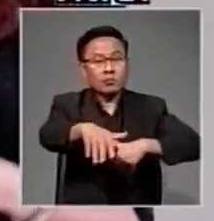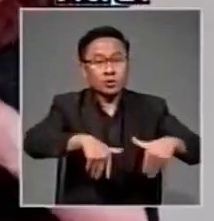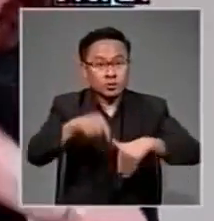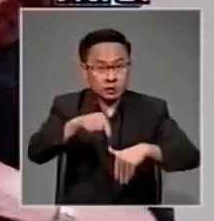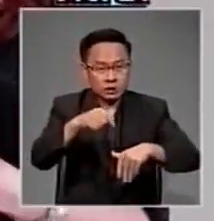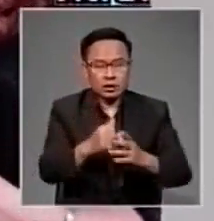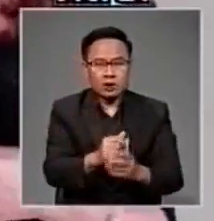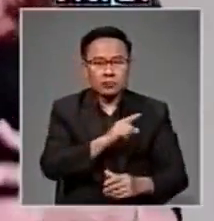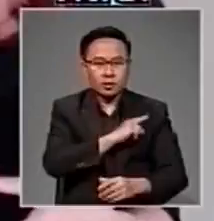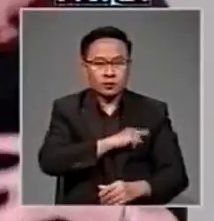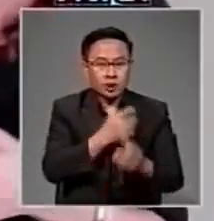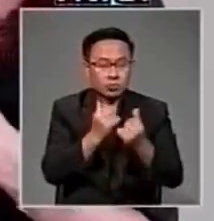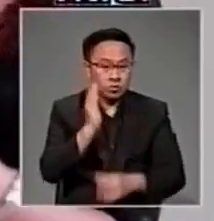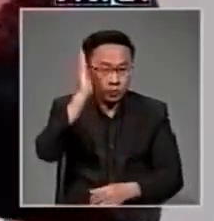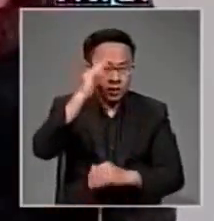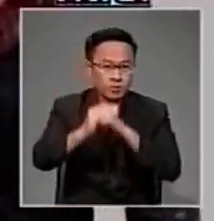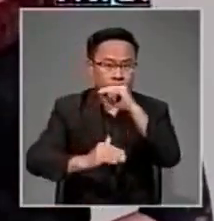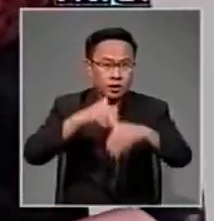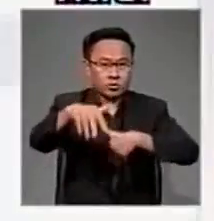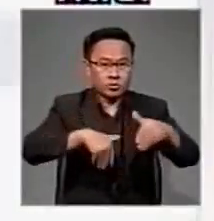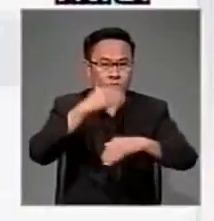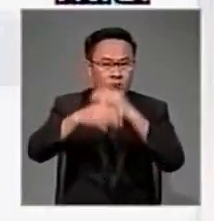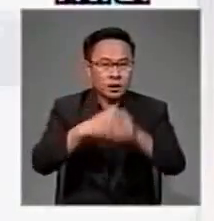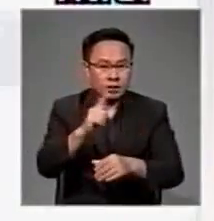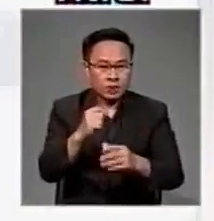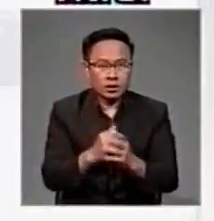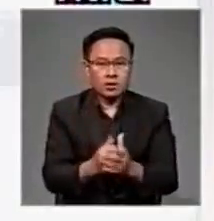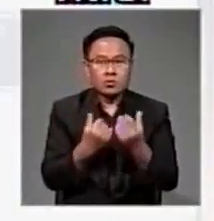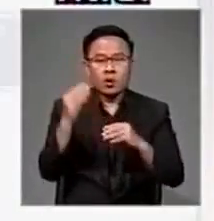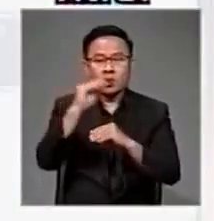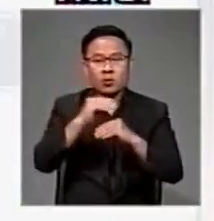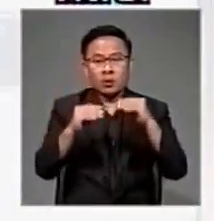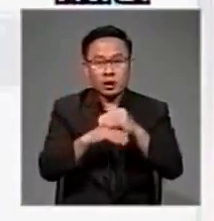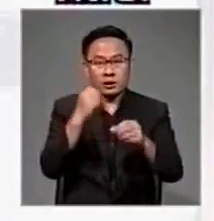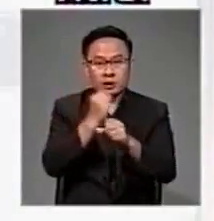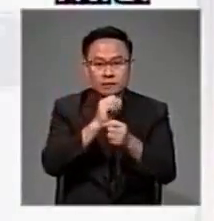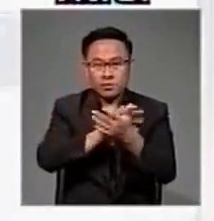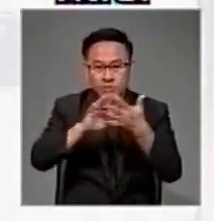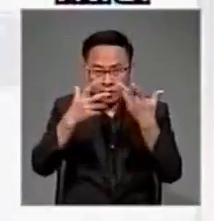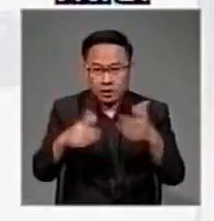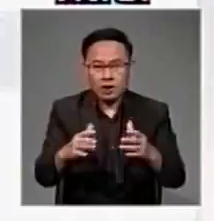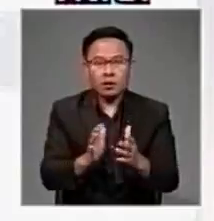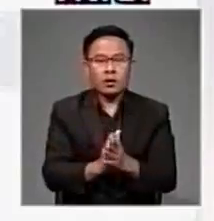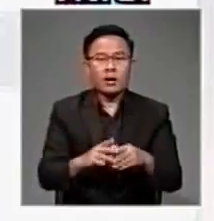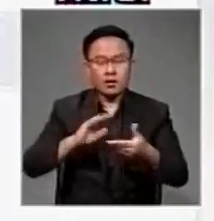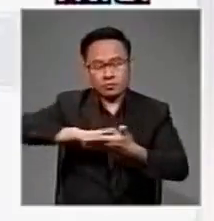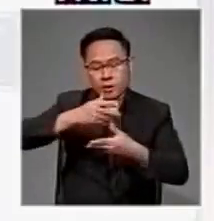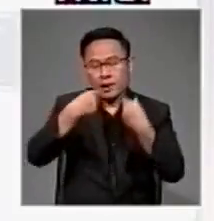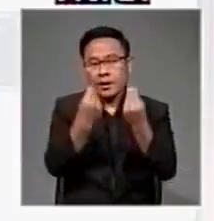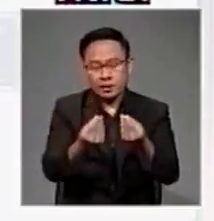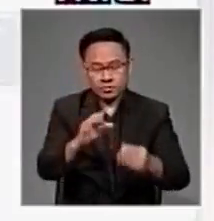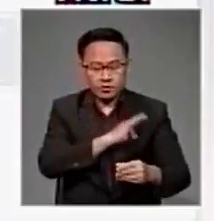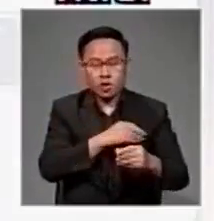ชมทีนี้เองนะท่านในฐานะที่เป็นผู้นำชุมชนเองหลังจากนี้จะมีการพัฒนาชุมชนอย่างไรบ้าง หลังจากที่โครงการแล้วเส